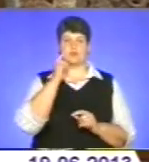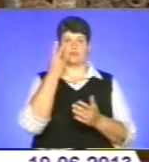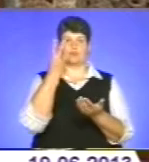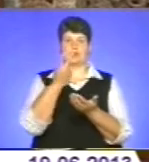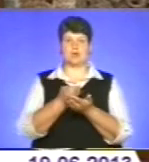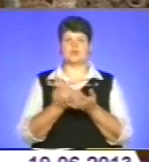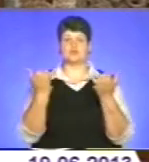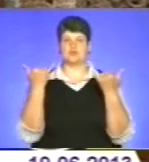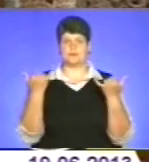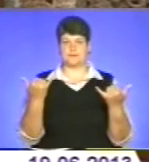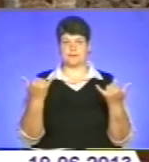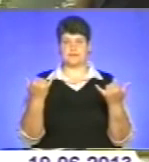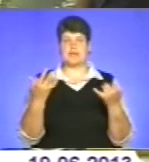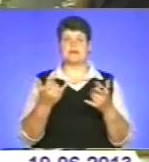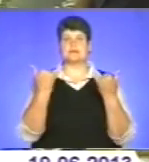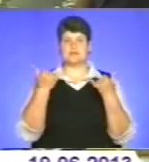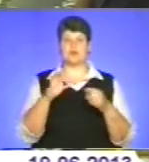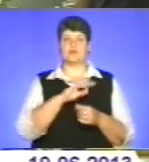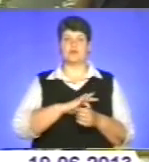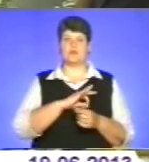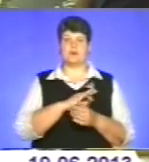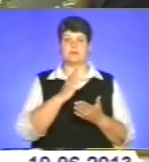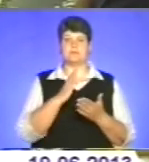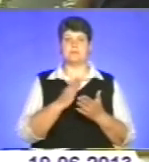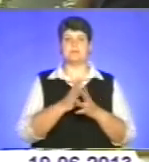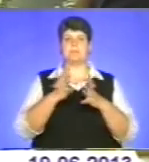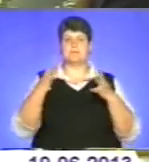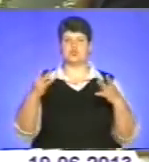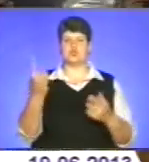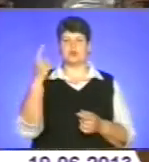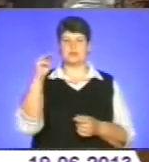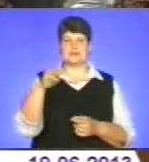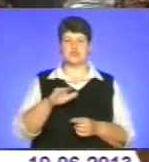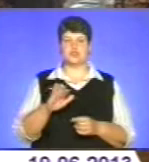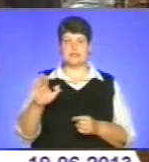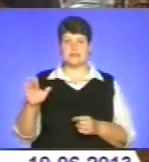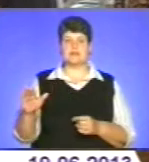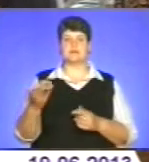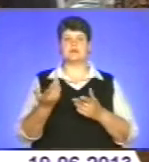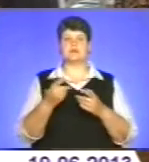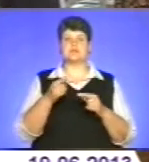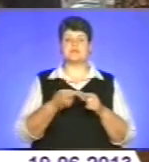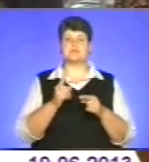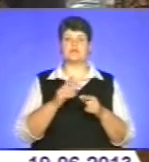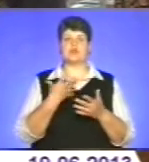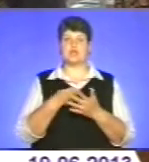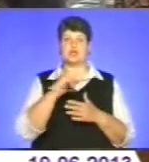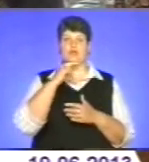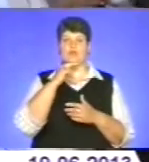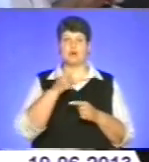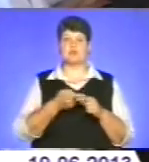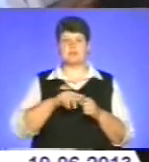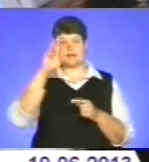і сьогодні. Наразі його вихованцями є більше тисячі дітей. Важливо, що своєю увагою ця комунальна